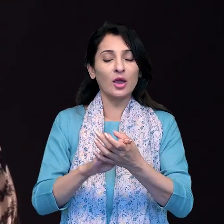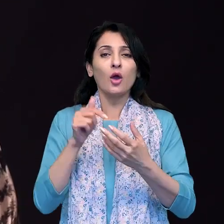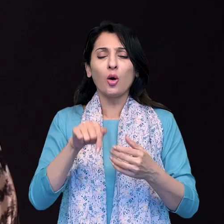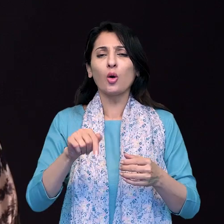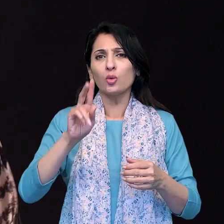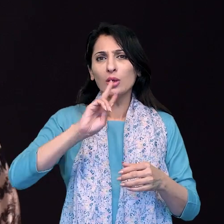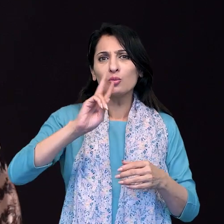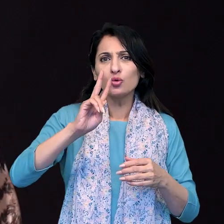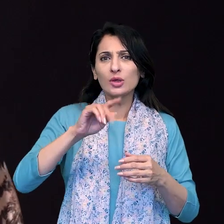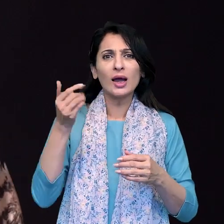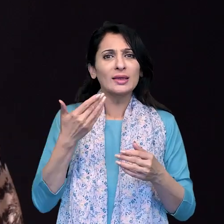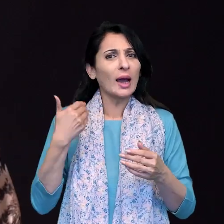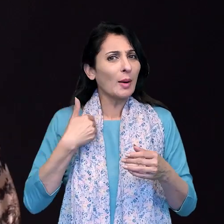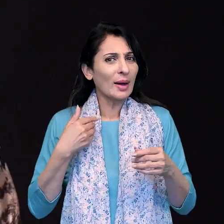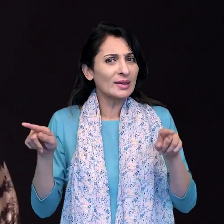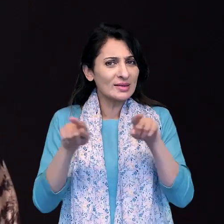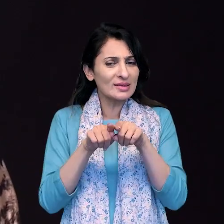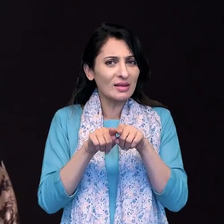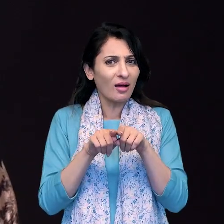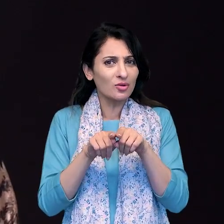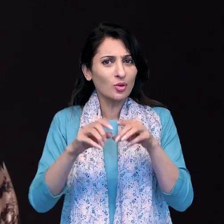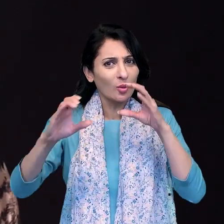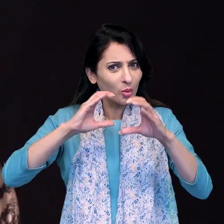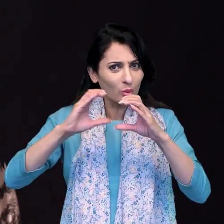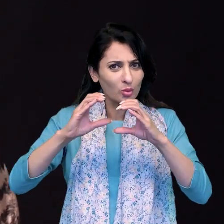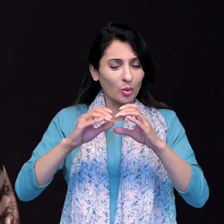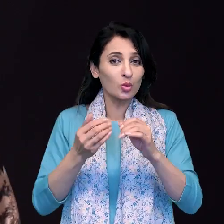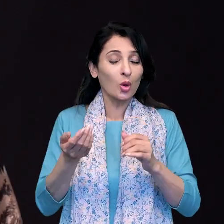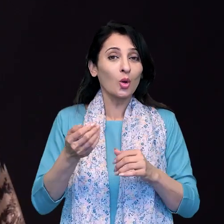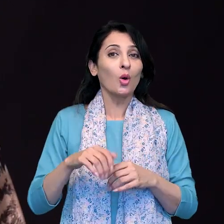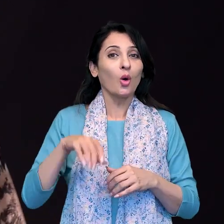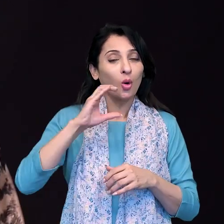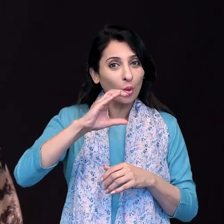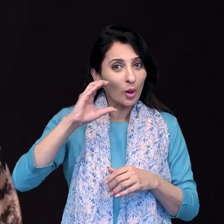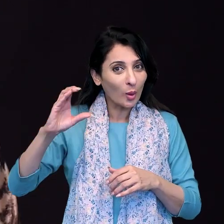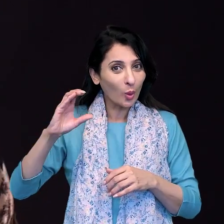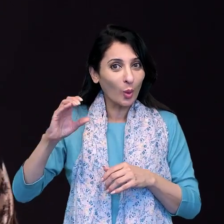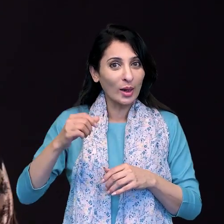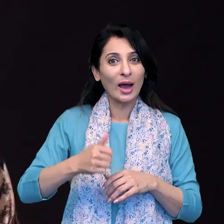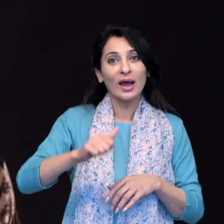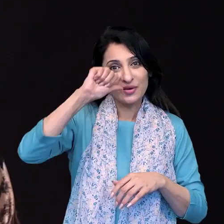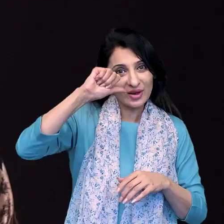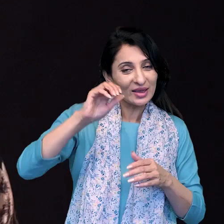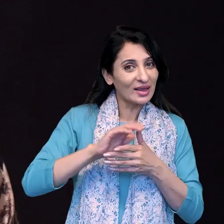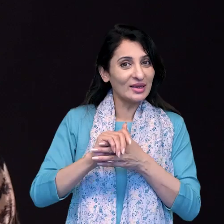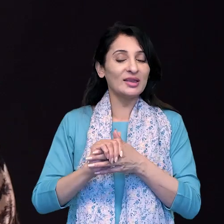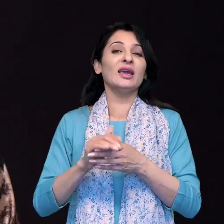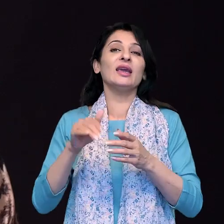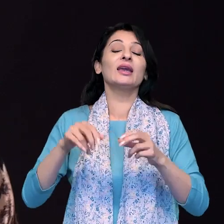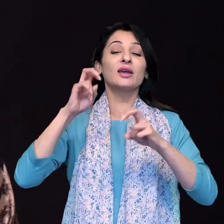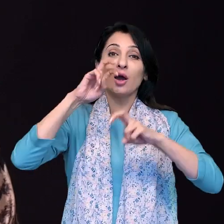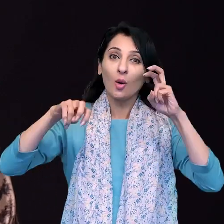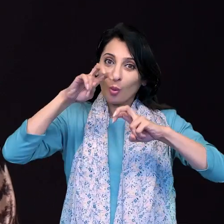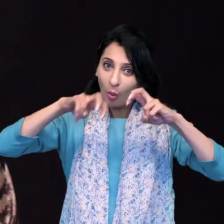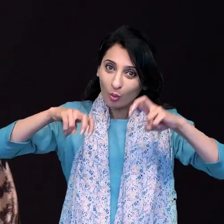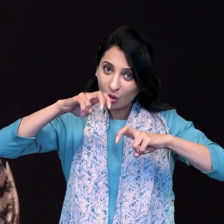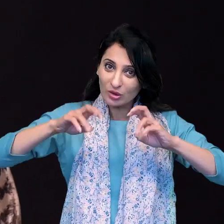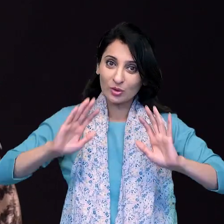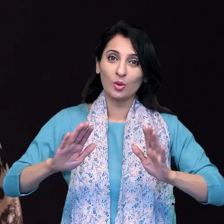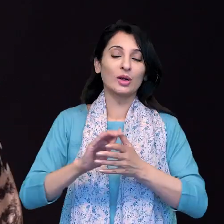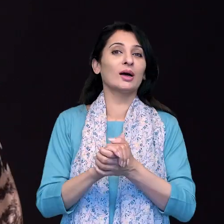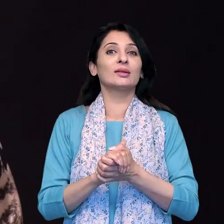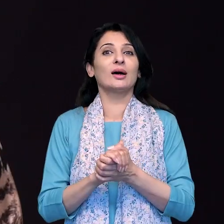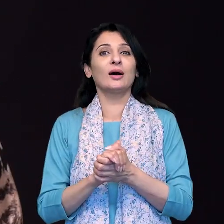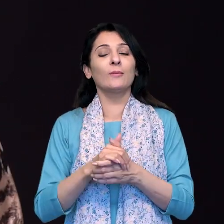डिस्कशन। एक प्रोजेक्ट हो रहा था कोका कोला के लिए, जो कि एक कम्युनिकेशन बननी थी कोक के लिए पाकिस्तान में मेनी ईयर्स अगो।